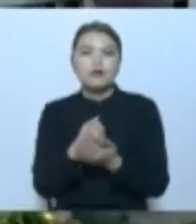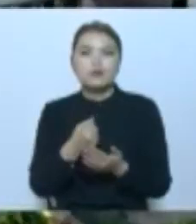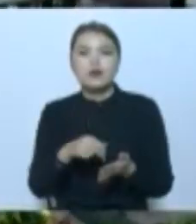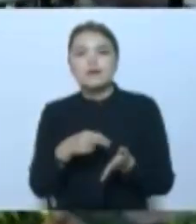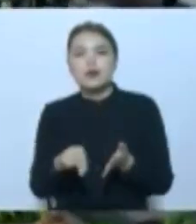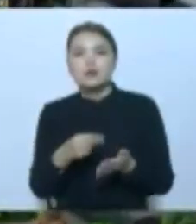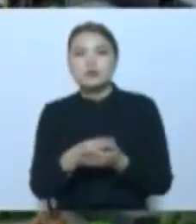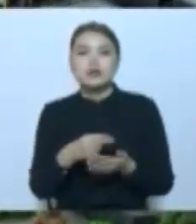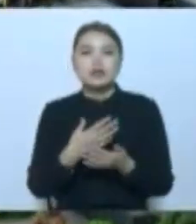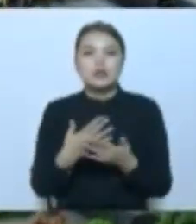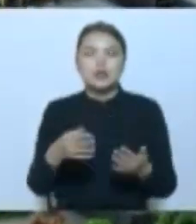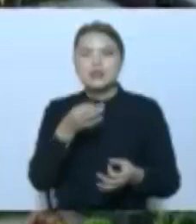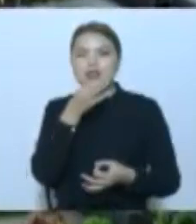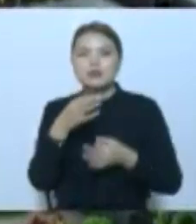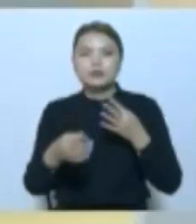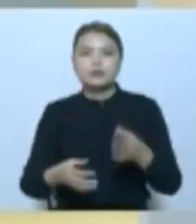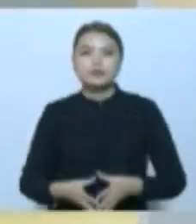подходящие для себя